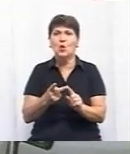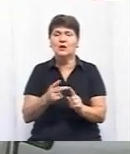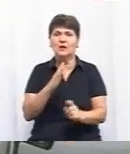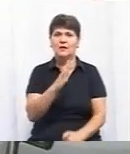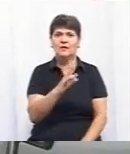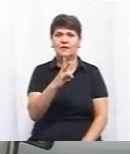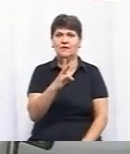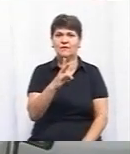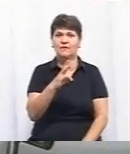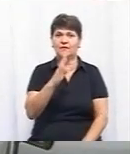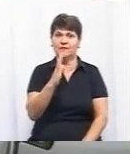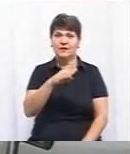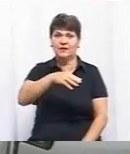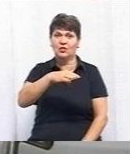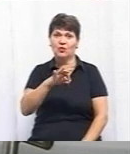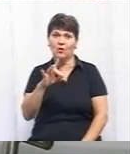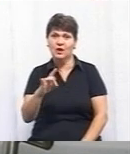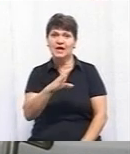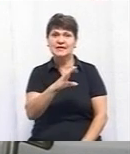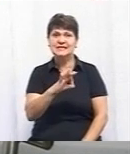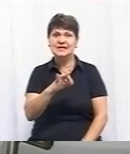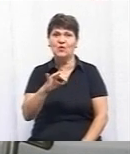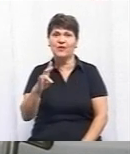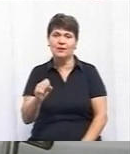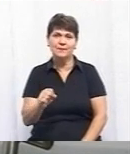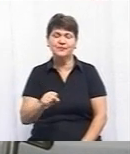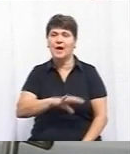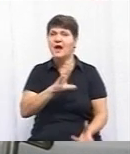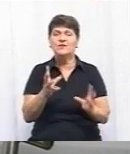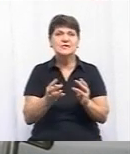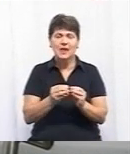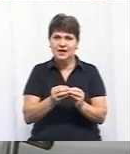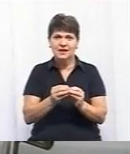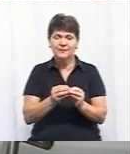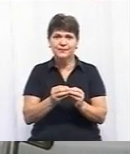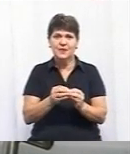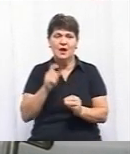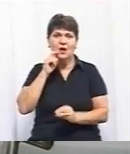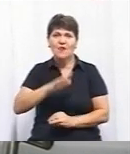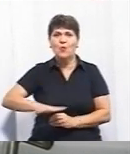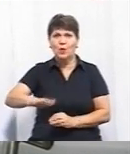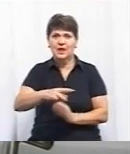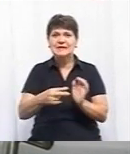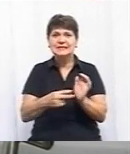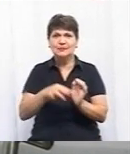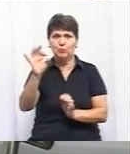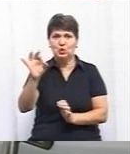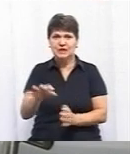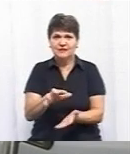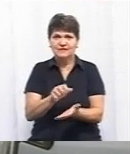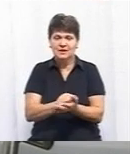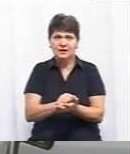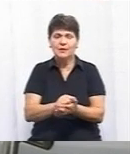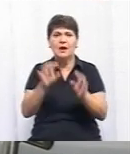Взагалі говорять, що в Україні 7% земель зайнято різними сміттєзвалищами. Законними,